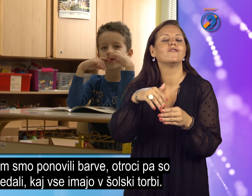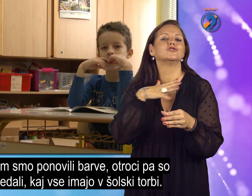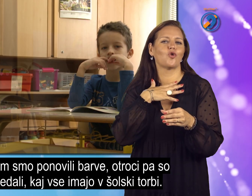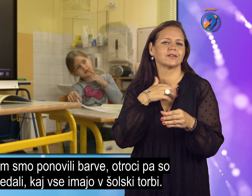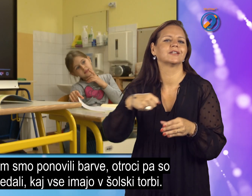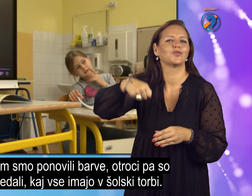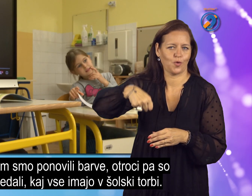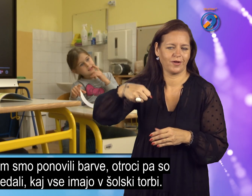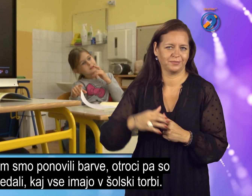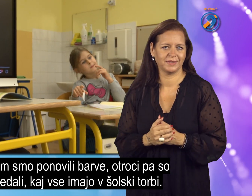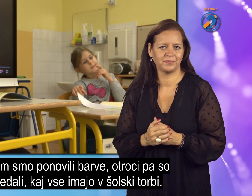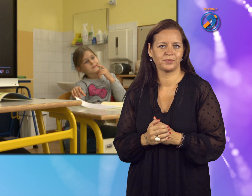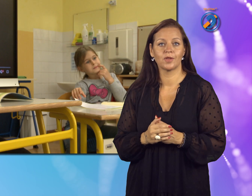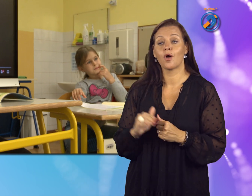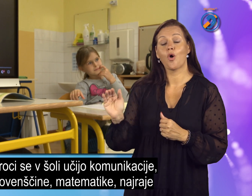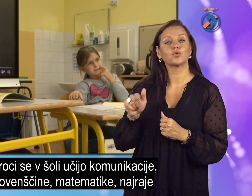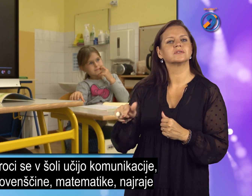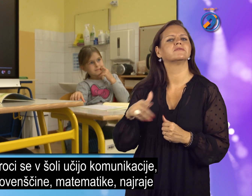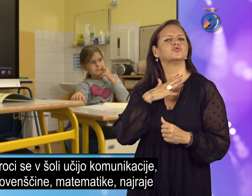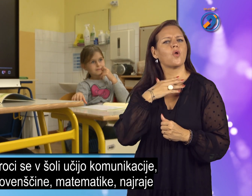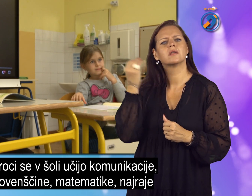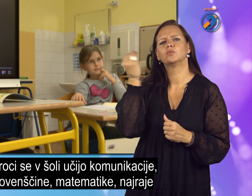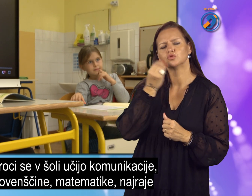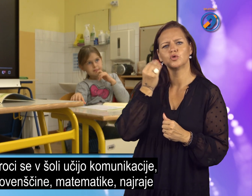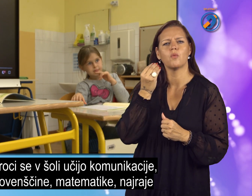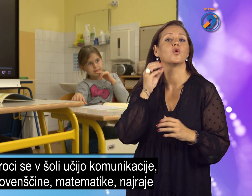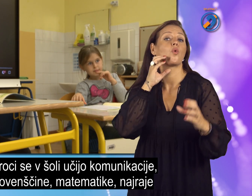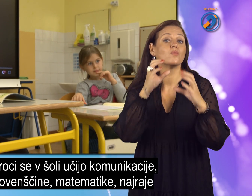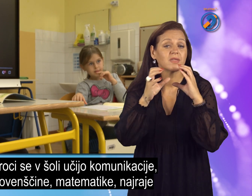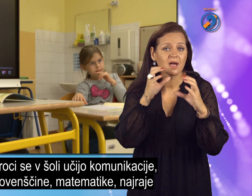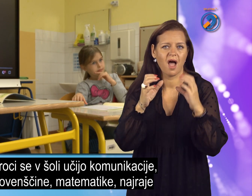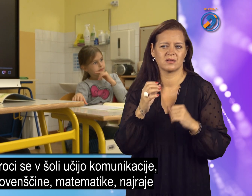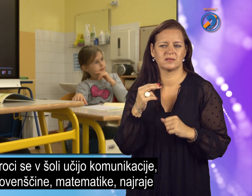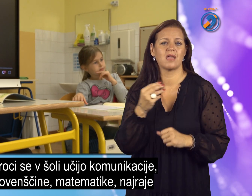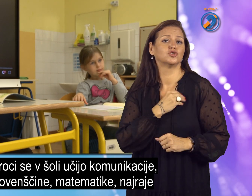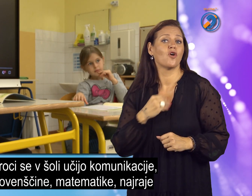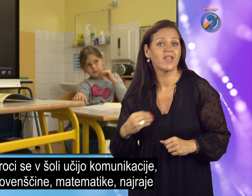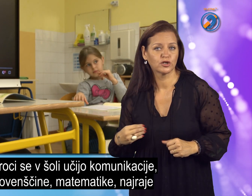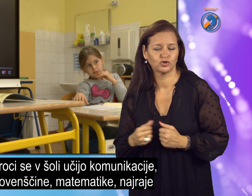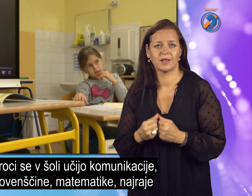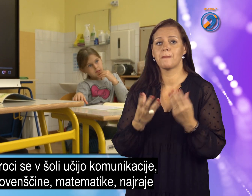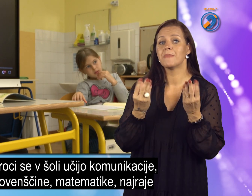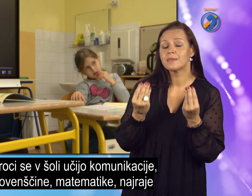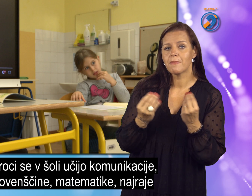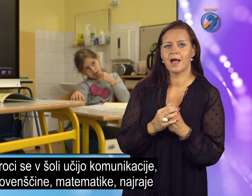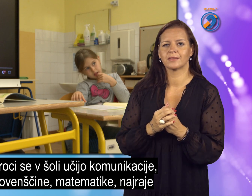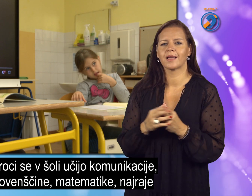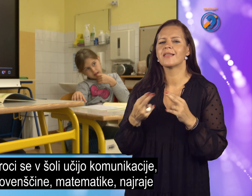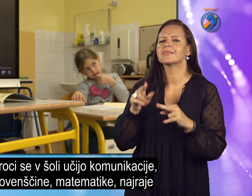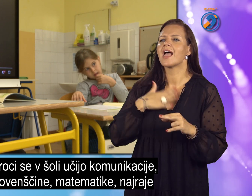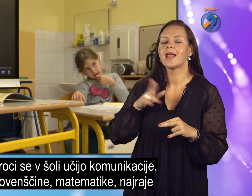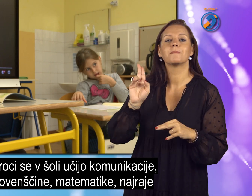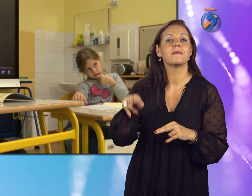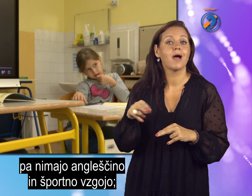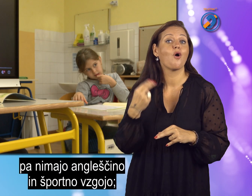vse imajo v šolski torbi. Otroci se v šoli učijo komunikacije, slovenščine,